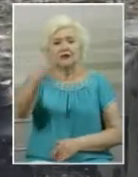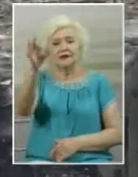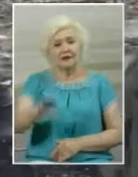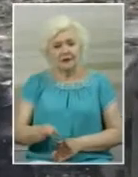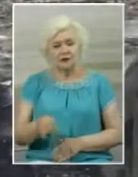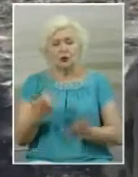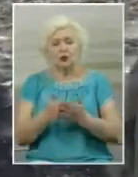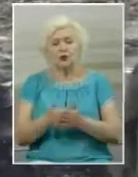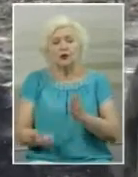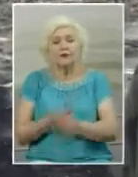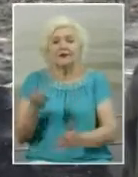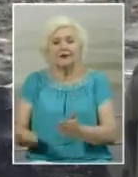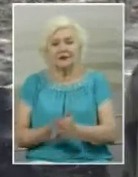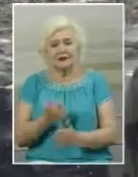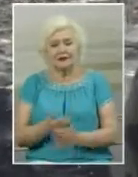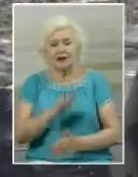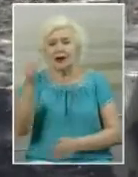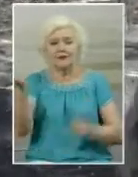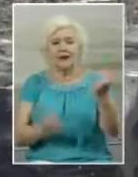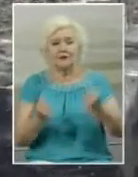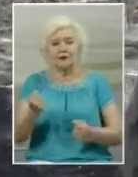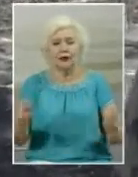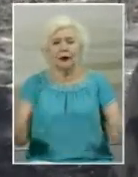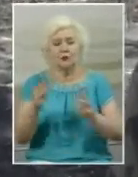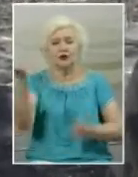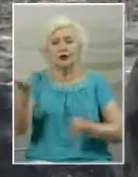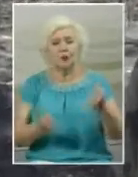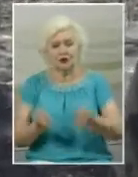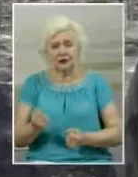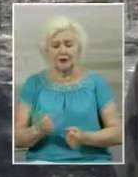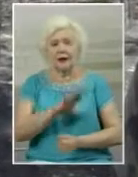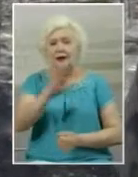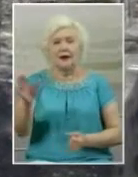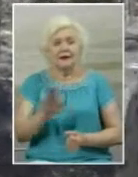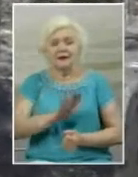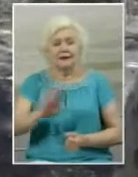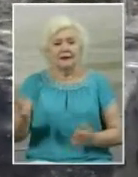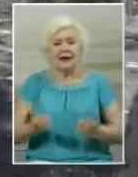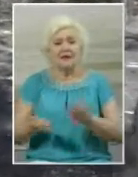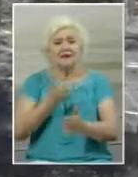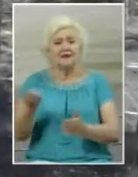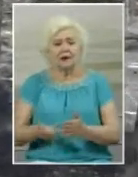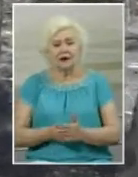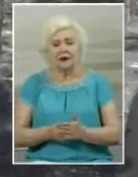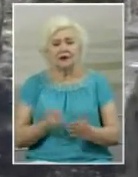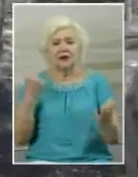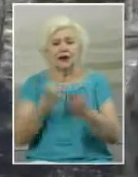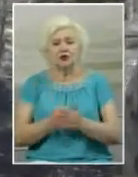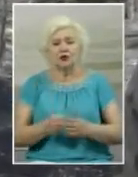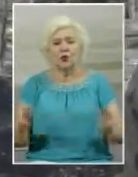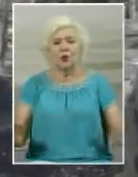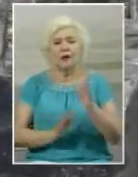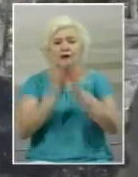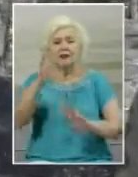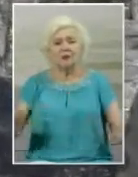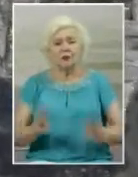30%, тобто не вистачає ні водіїв на пожежних автомобілях, не вистачає до лісопожежних